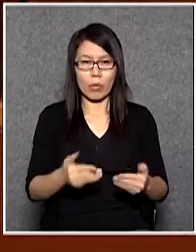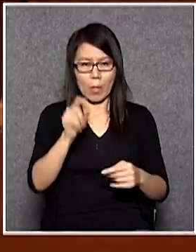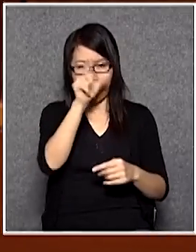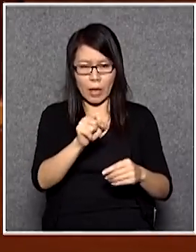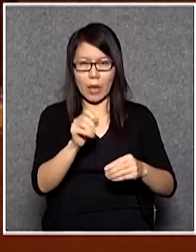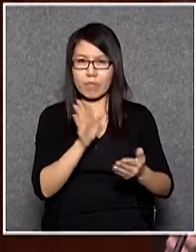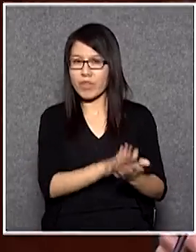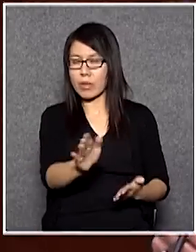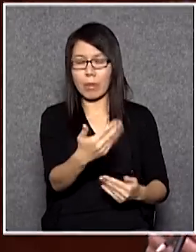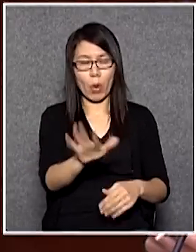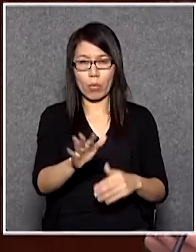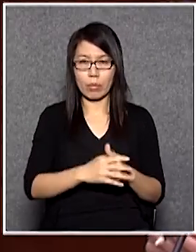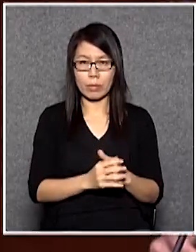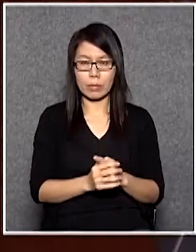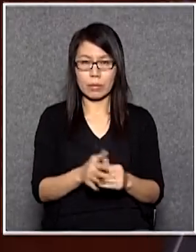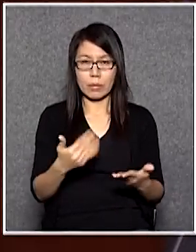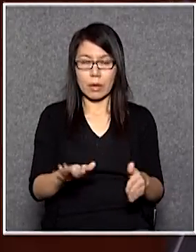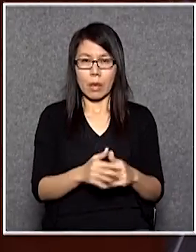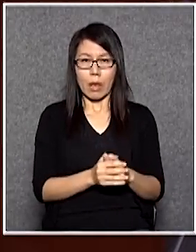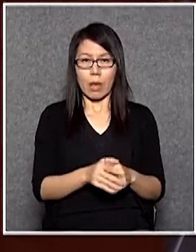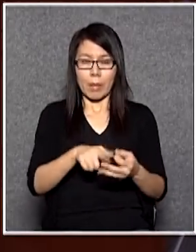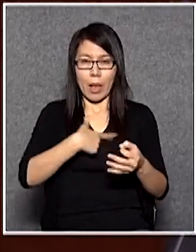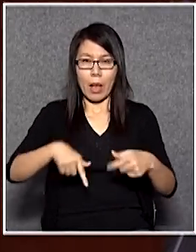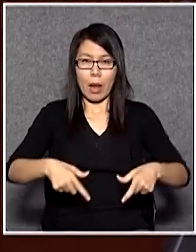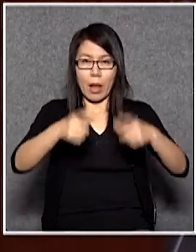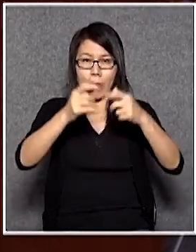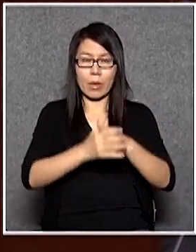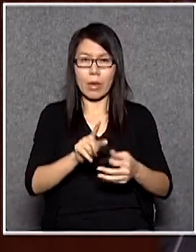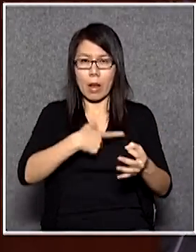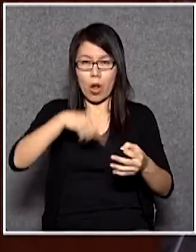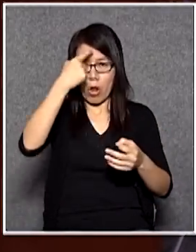林健锋议员、梁国雄议员立即离开会议厅。